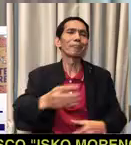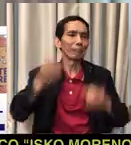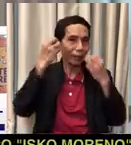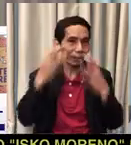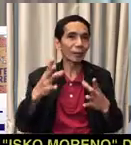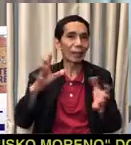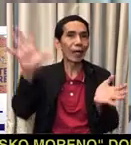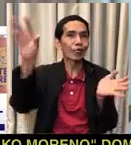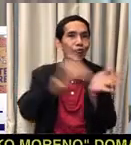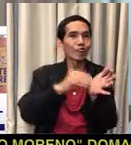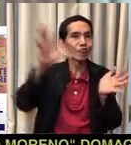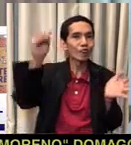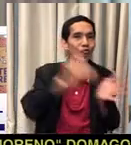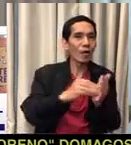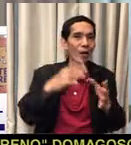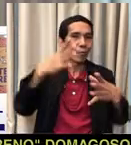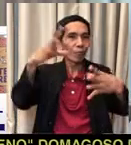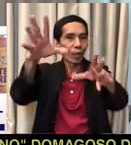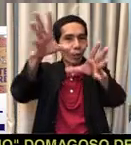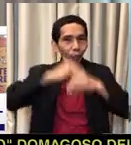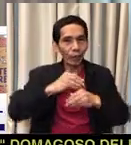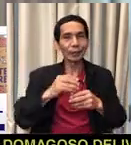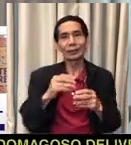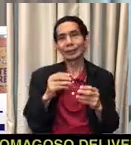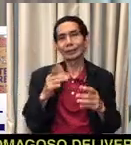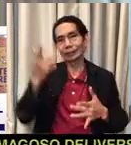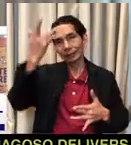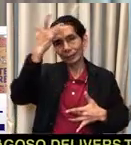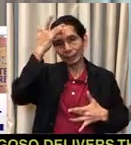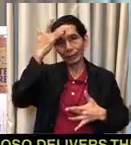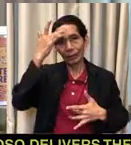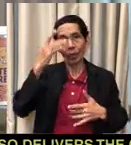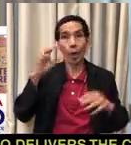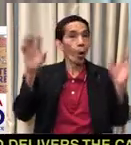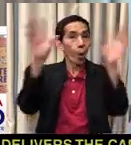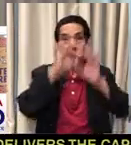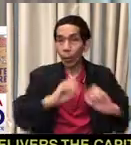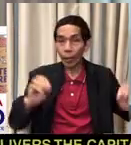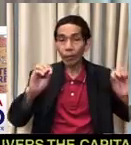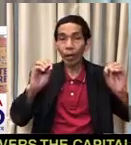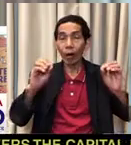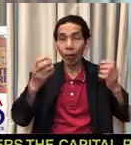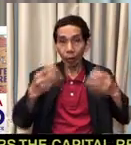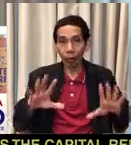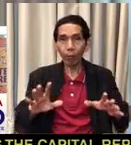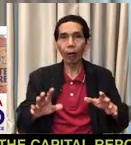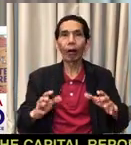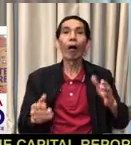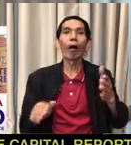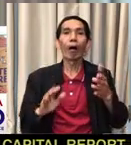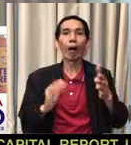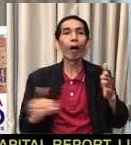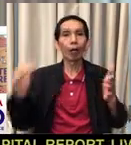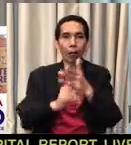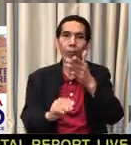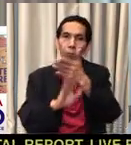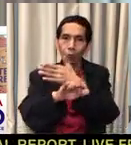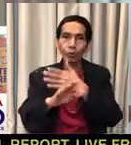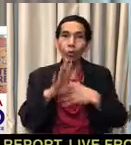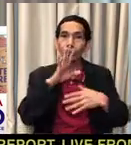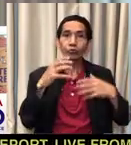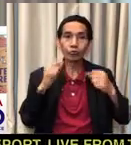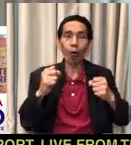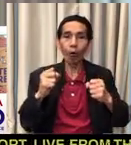marami tayong pwedeng makuhang sakit. Oh, birin nyo, wala na nga yan, no? Oh, bumalik pa ulit. Tumapang